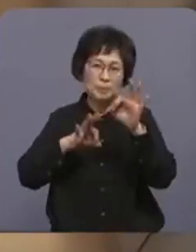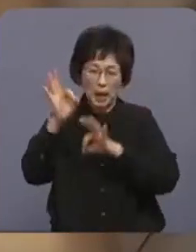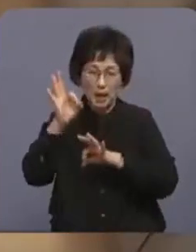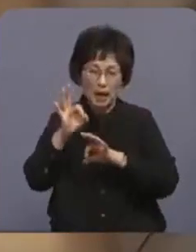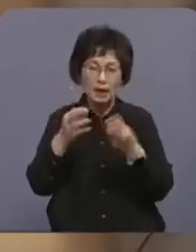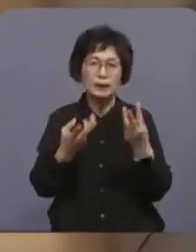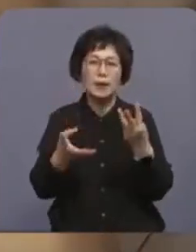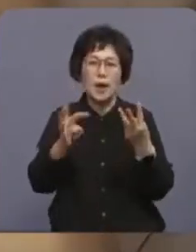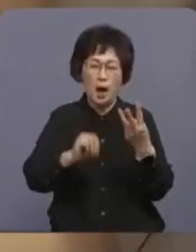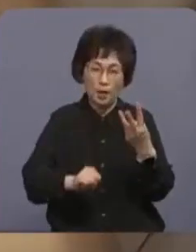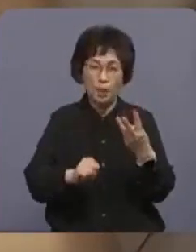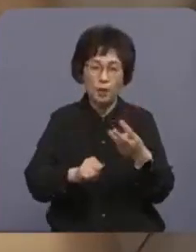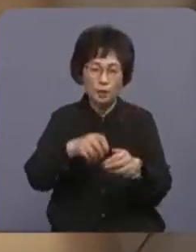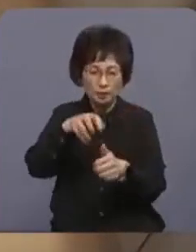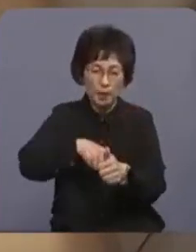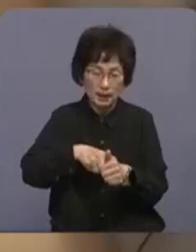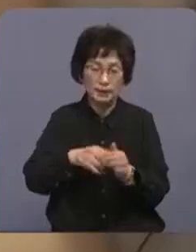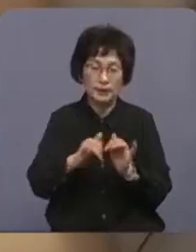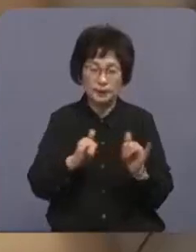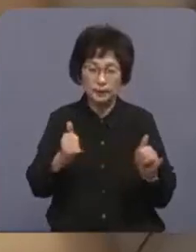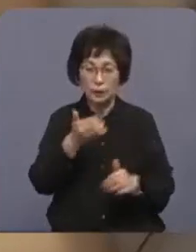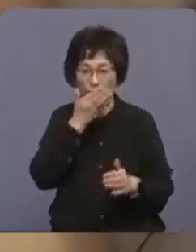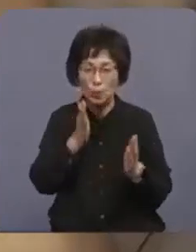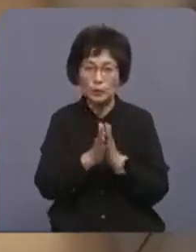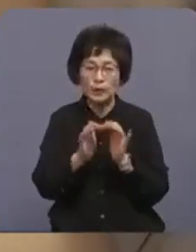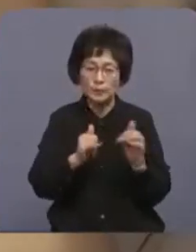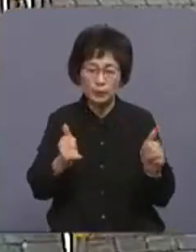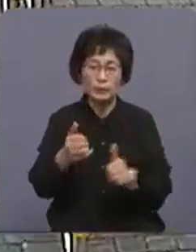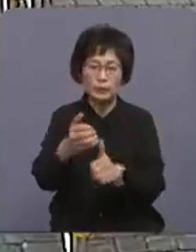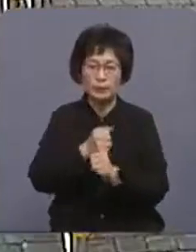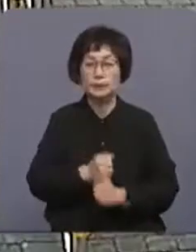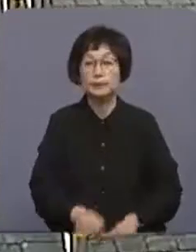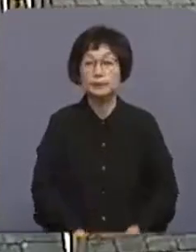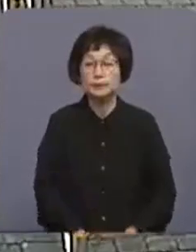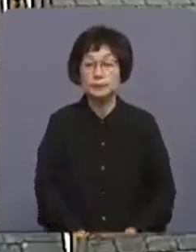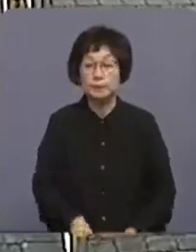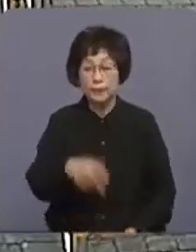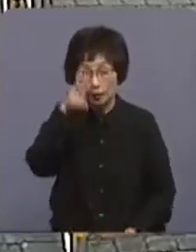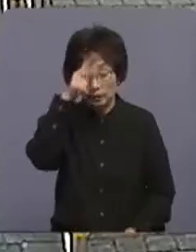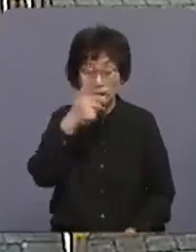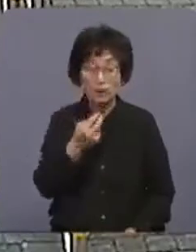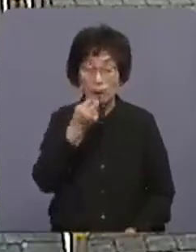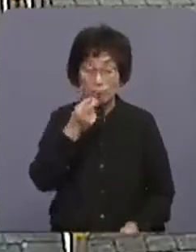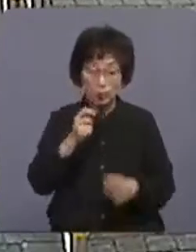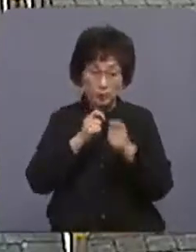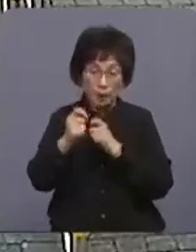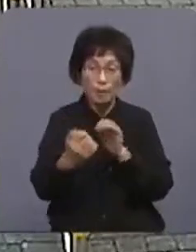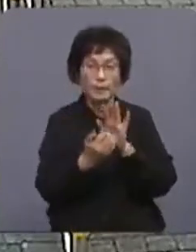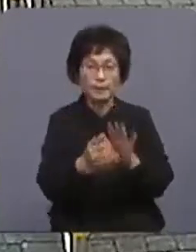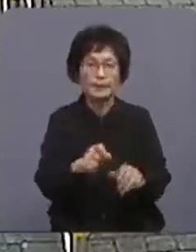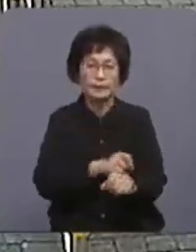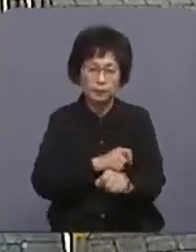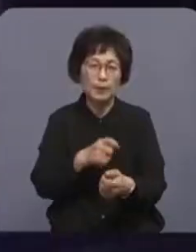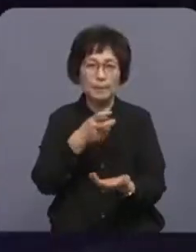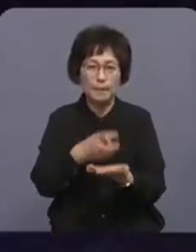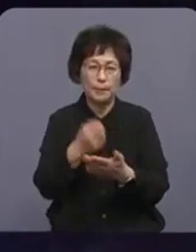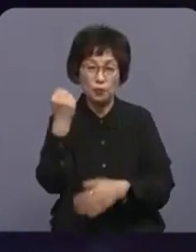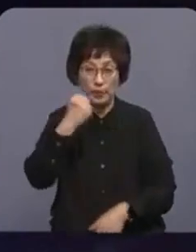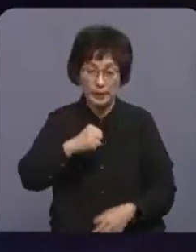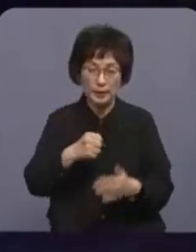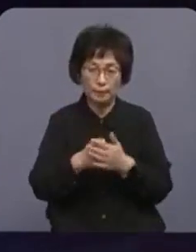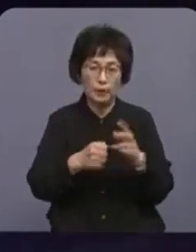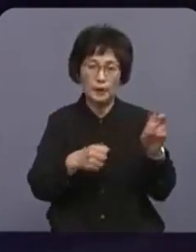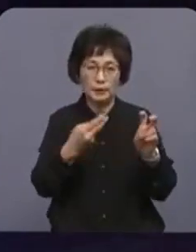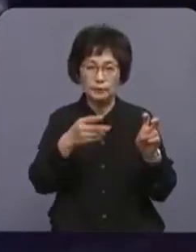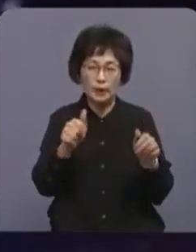원가량의 보험금을 챙긴 일당도 경찰에 적발됐습니다. 경찰은 보험사기방지특별법 위반 혐의로